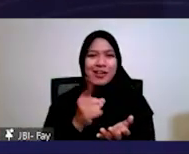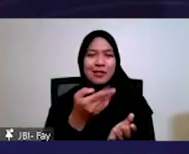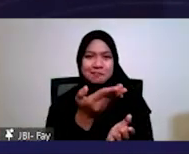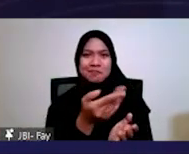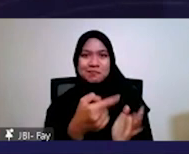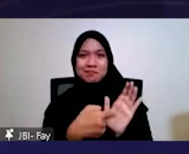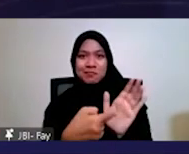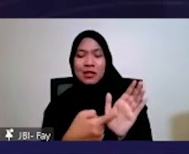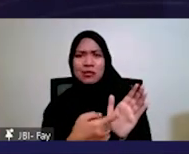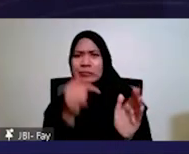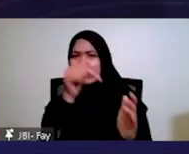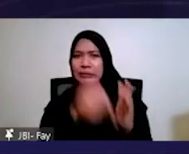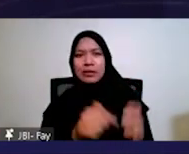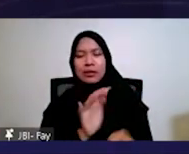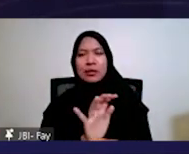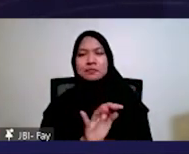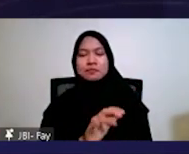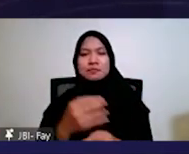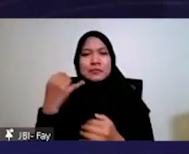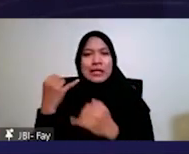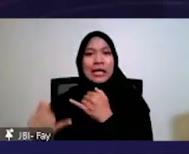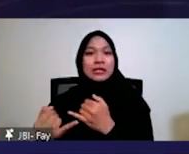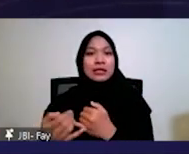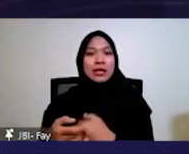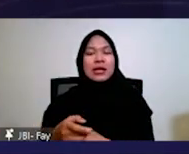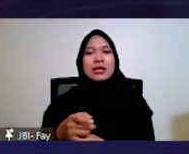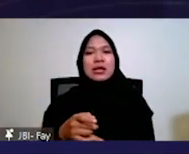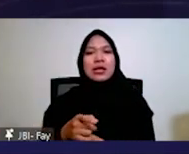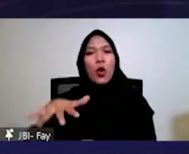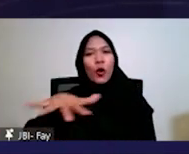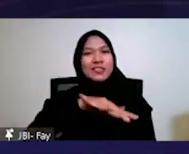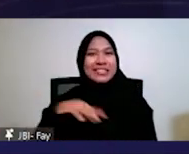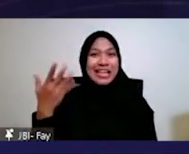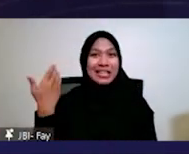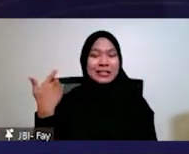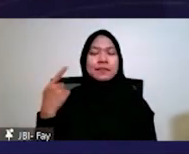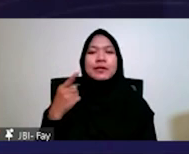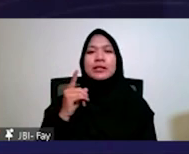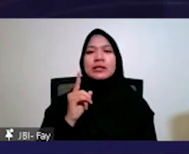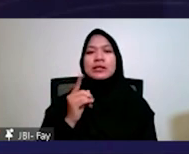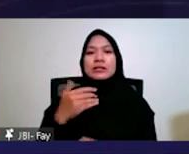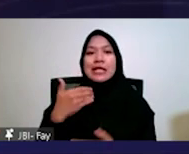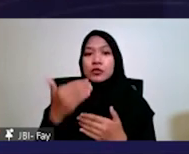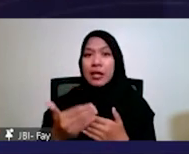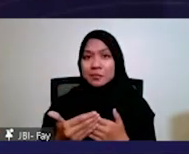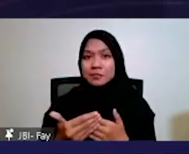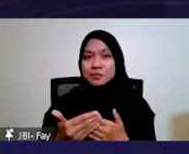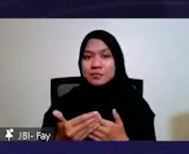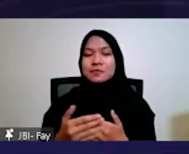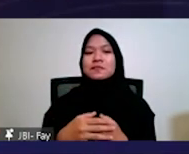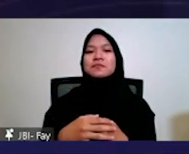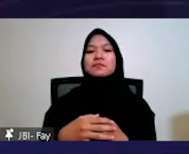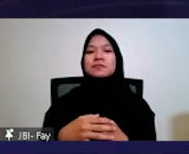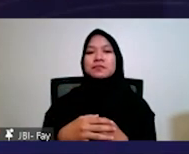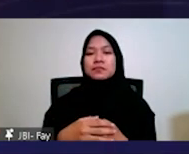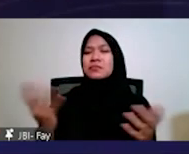tidak ingin detil Hai terakhir makanya dengan kondisi tadi makanya slide berikutnya Oleh karena itu